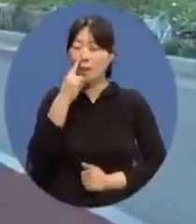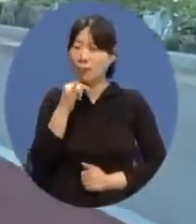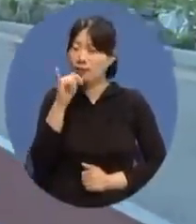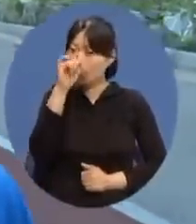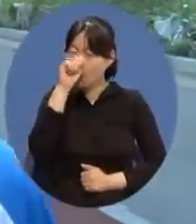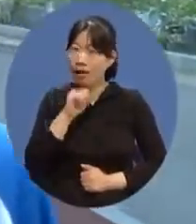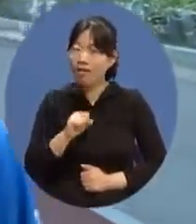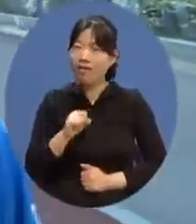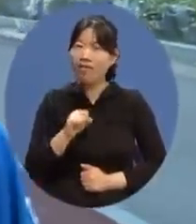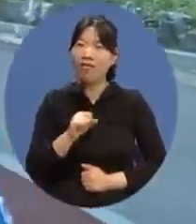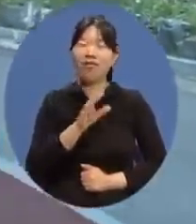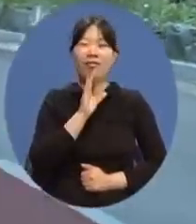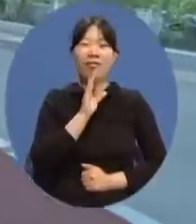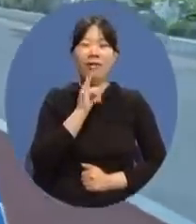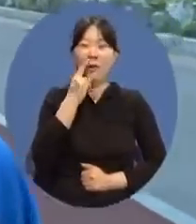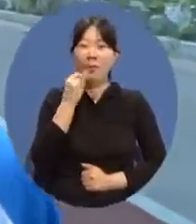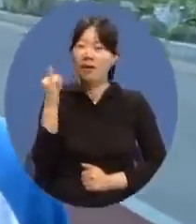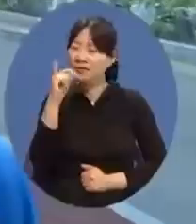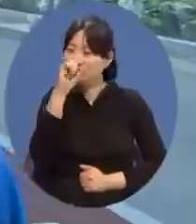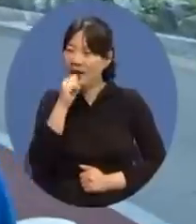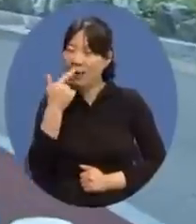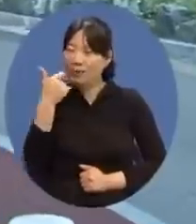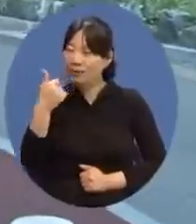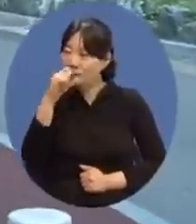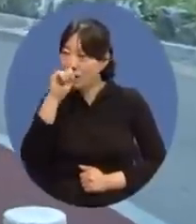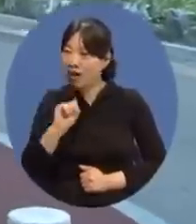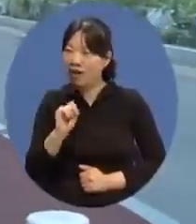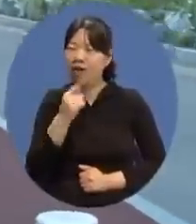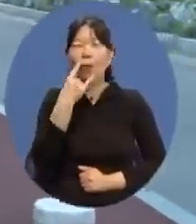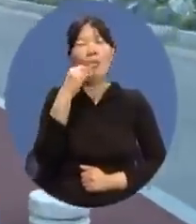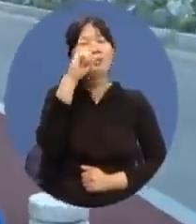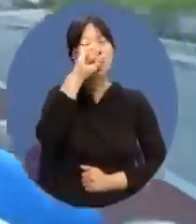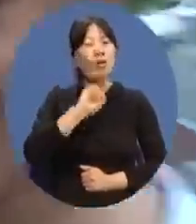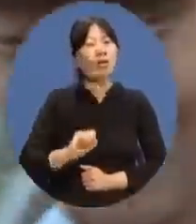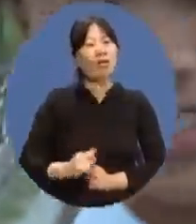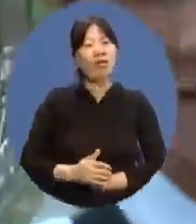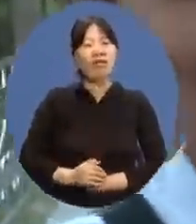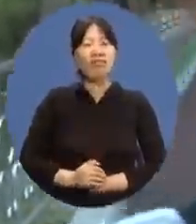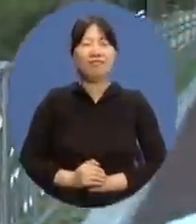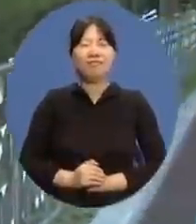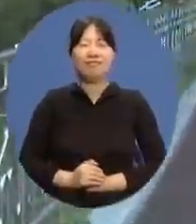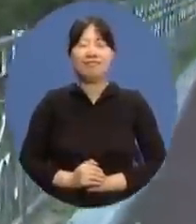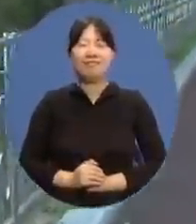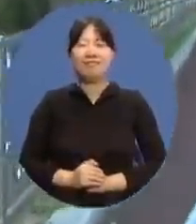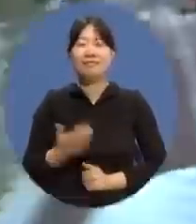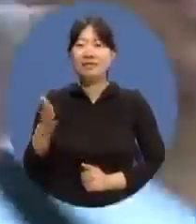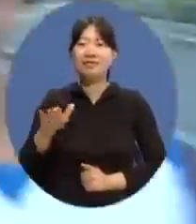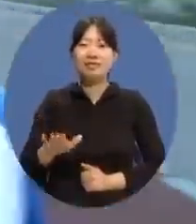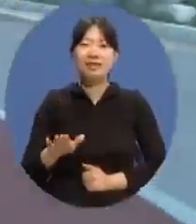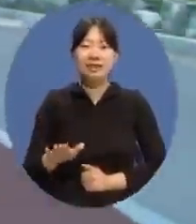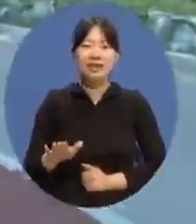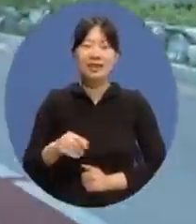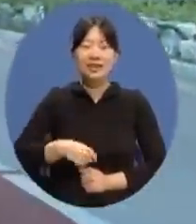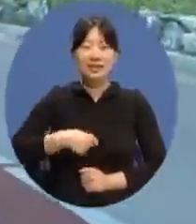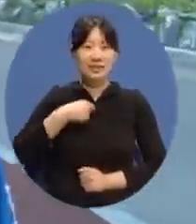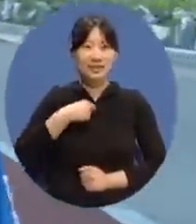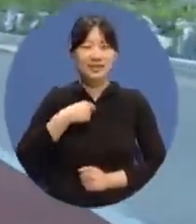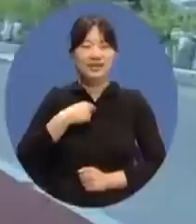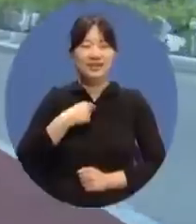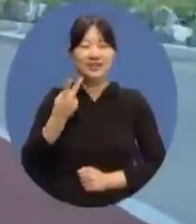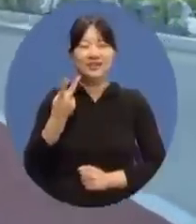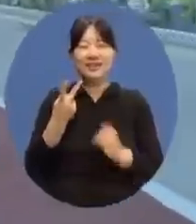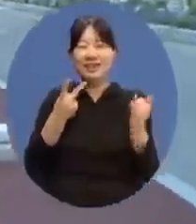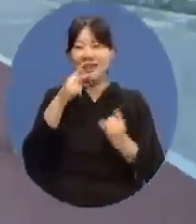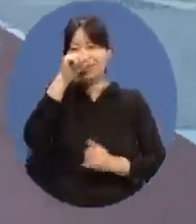네. 엄마가 좋아요, 아빠가 좋아요? 엄마요. 아, 엄마가 좋아요? 근데 솔직히 두